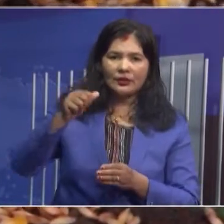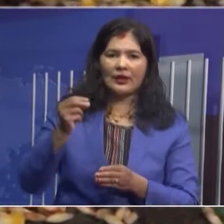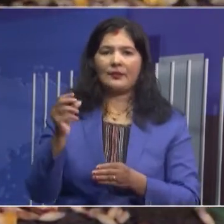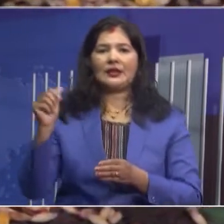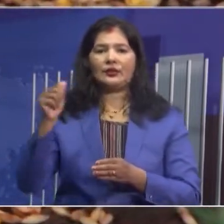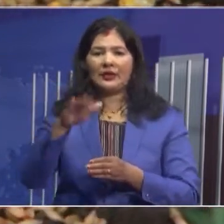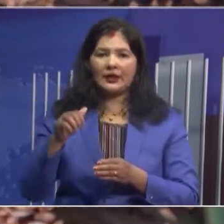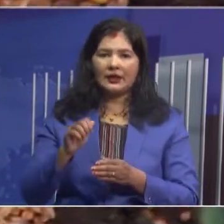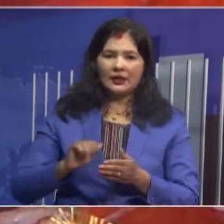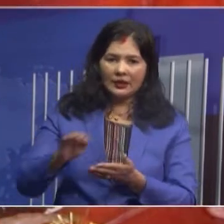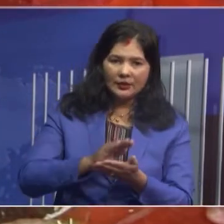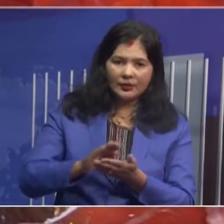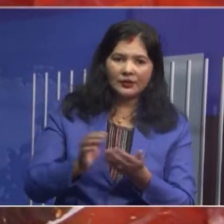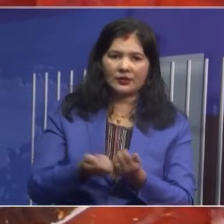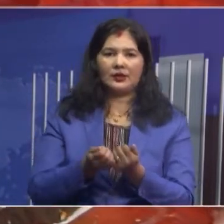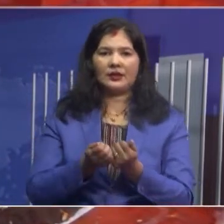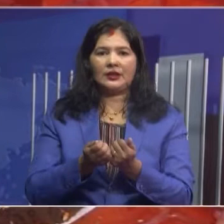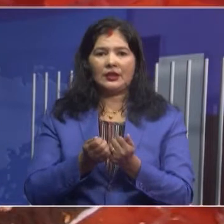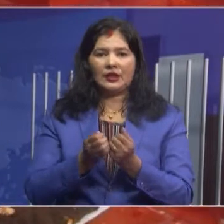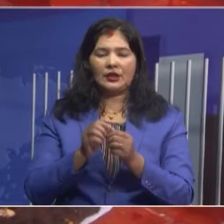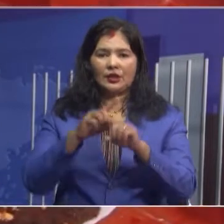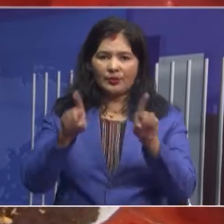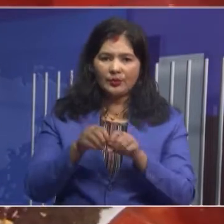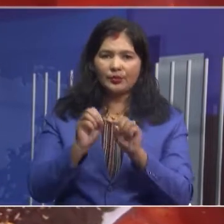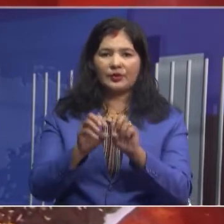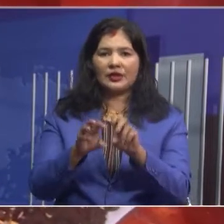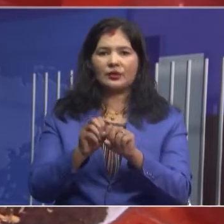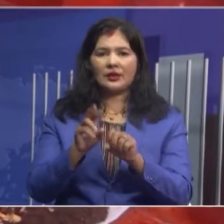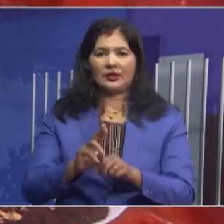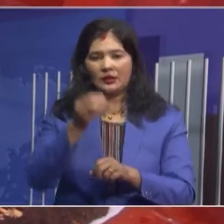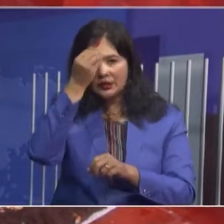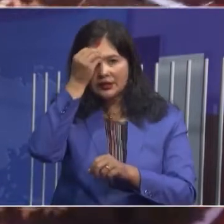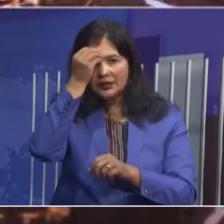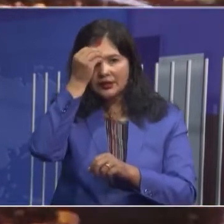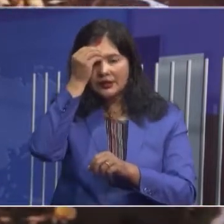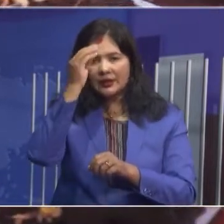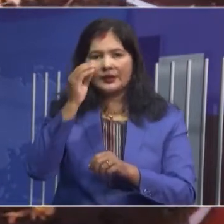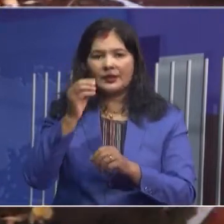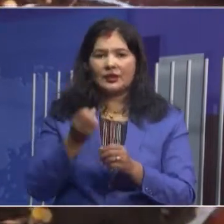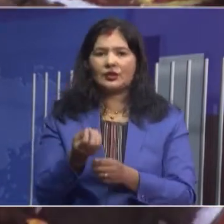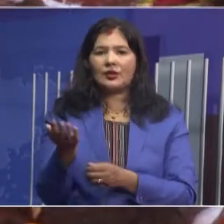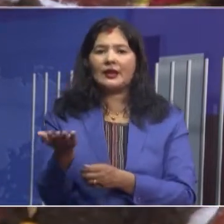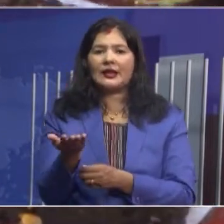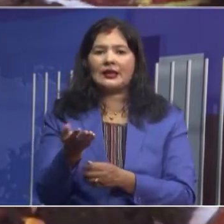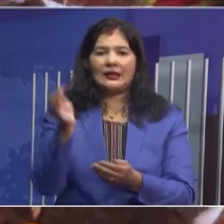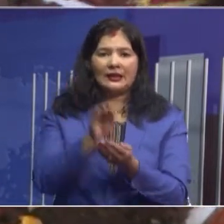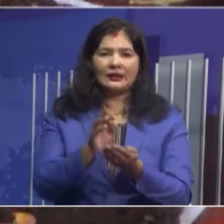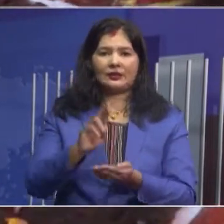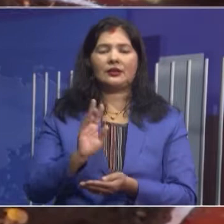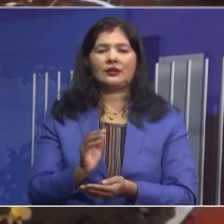गाईको गोबरले लिपपोत गरिएको पूजा कोठा अथवा दशैं घरमा विधिपूर्वक चमरा राख्ने गरिन्छ। आजको